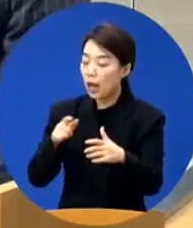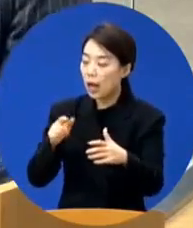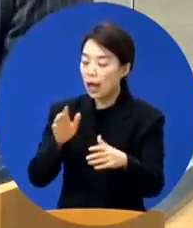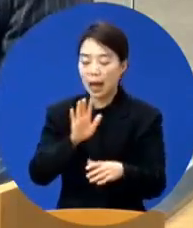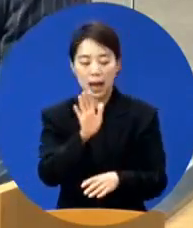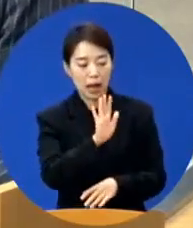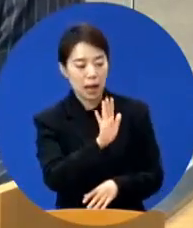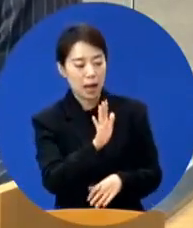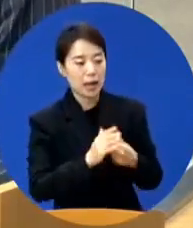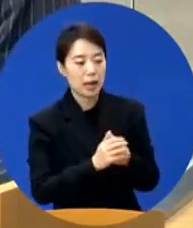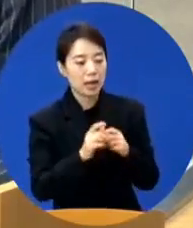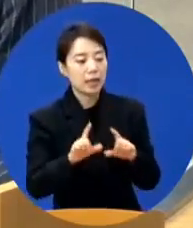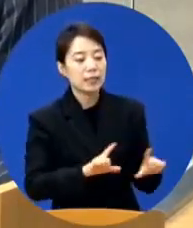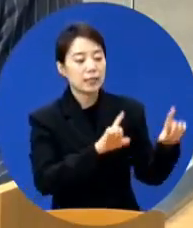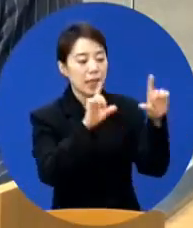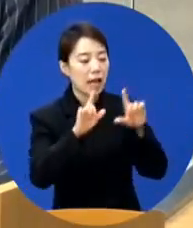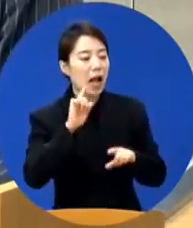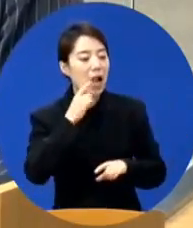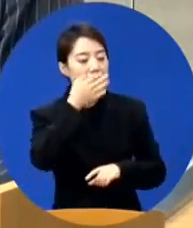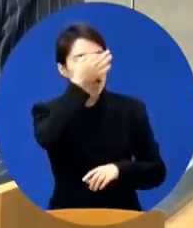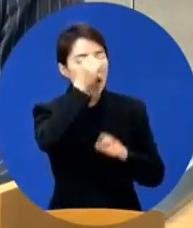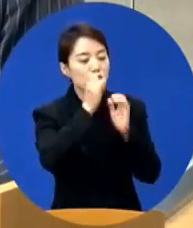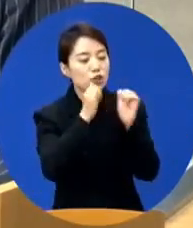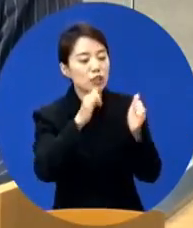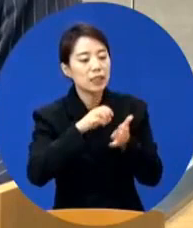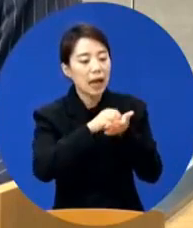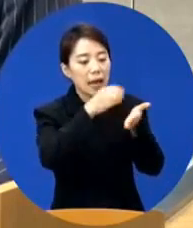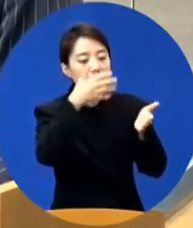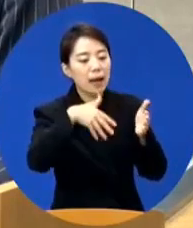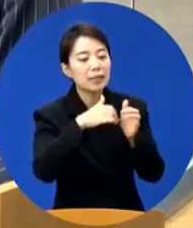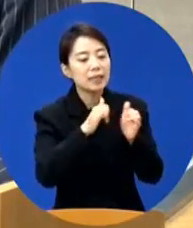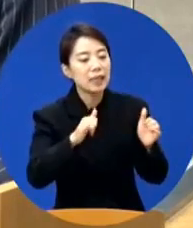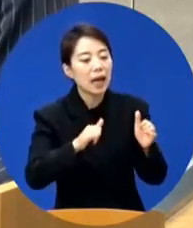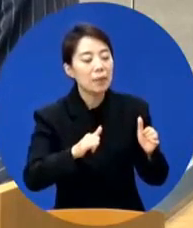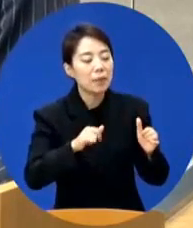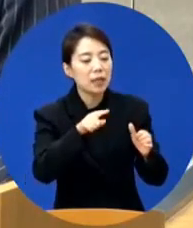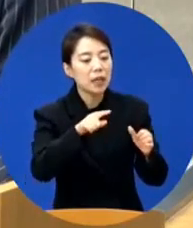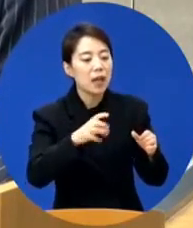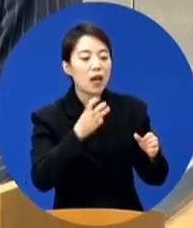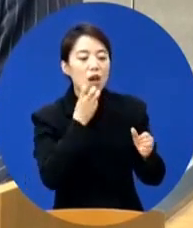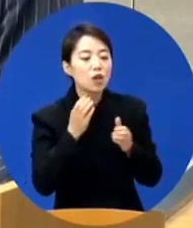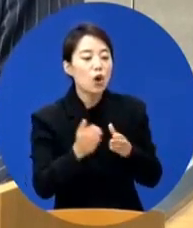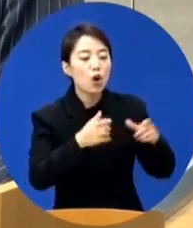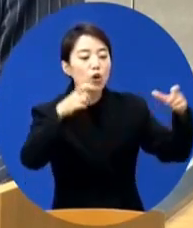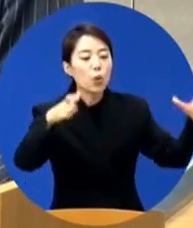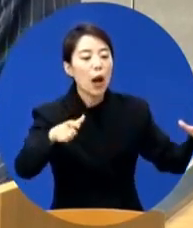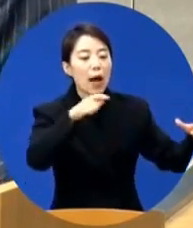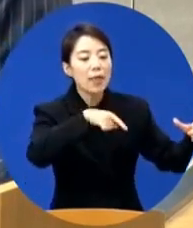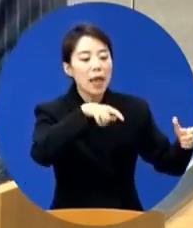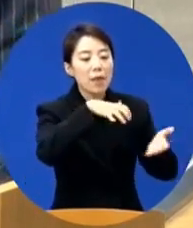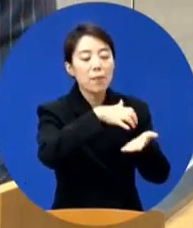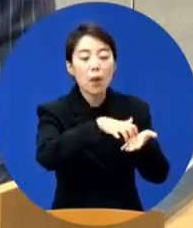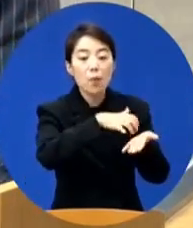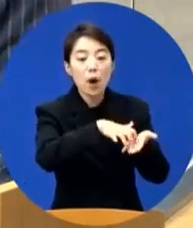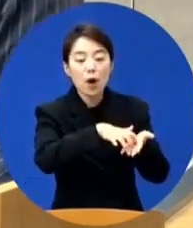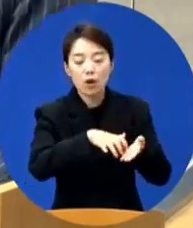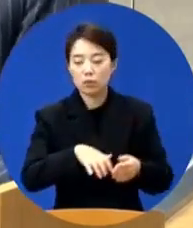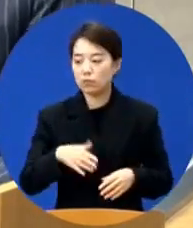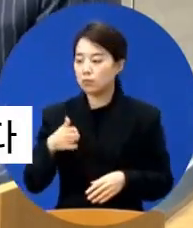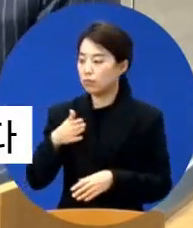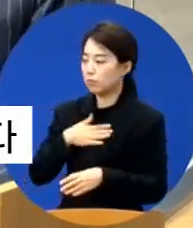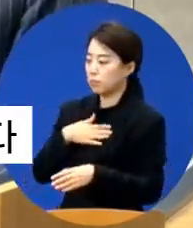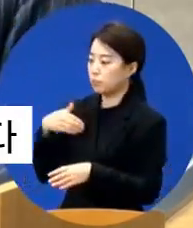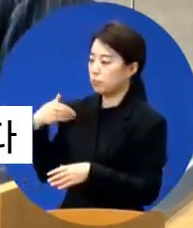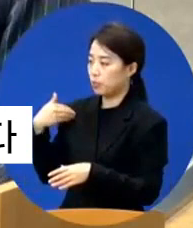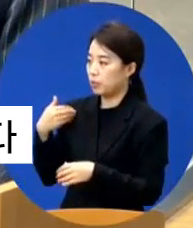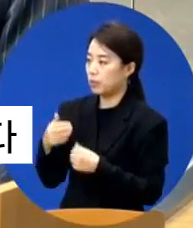저기요 생활 예술인 그러니까 비등록 예술인이 얼마나 경기도에 된다고 생각하시냐? 그거는 저희가 그 파악한 자료가 없습니다.